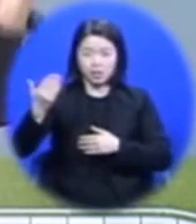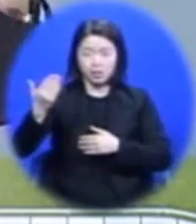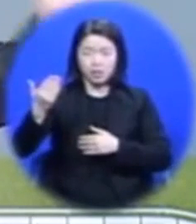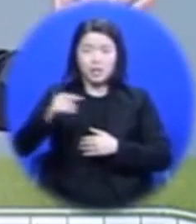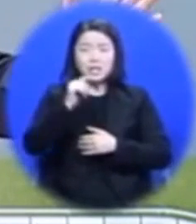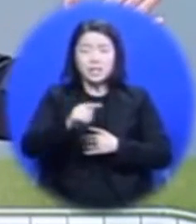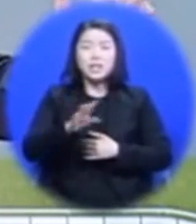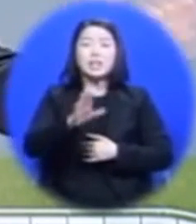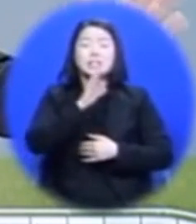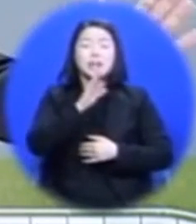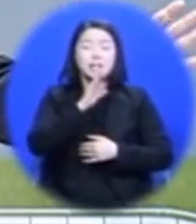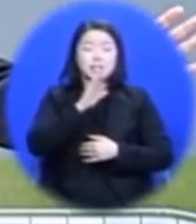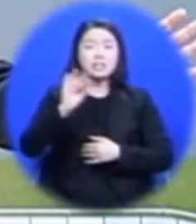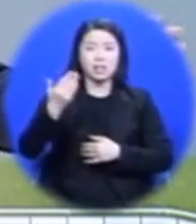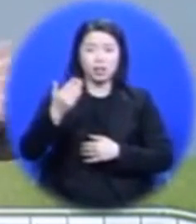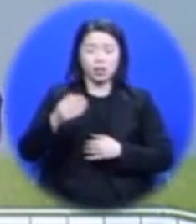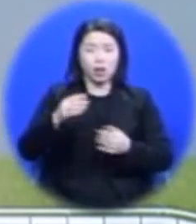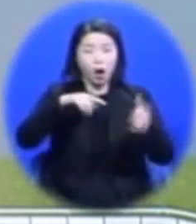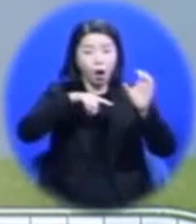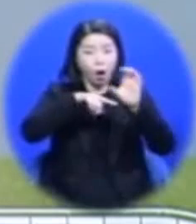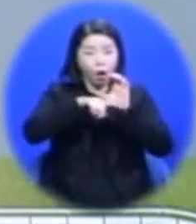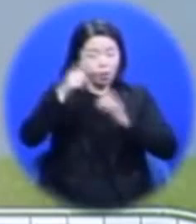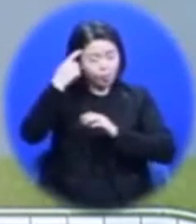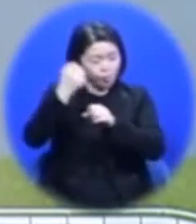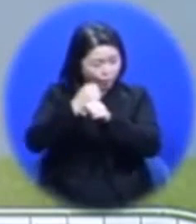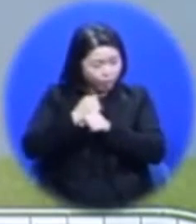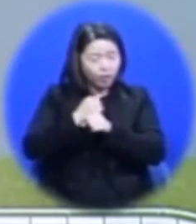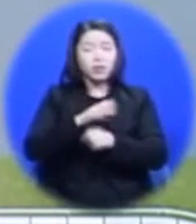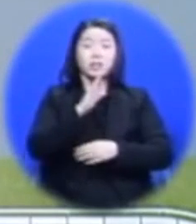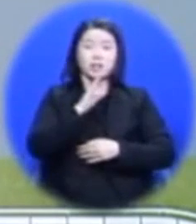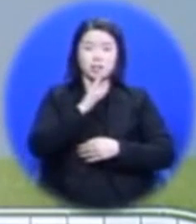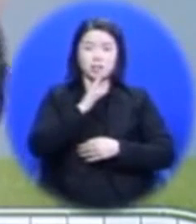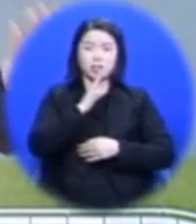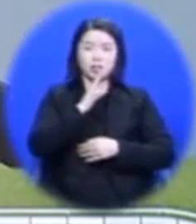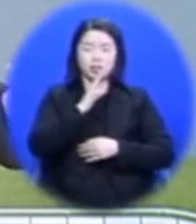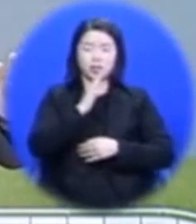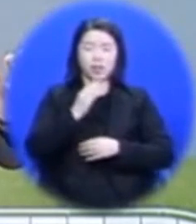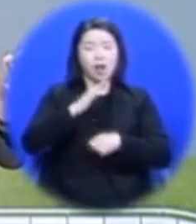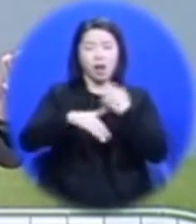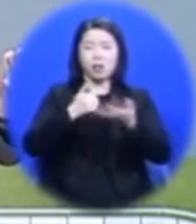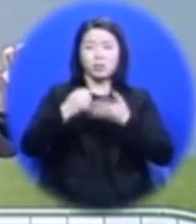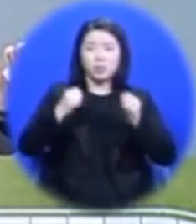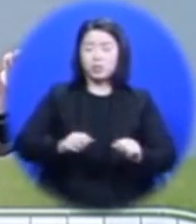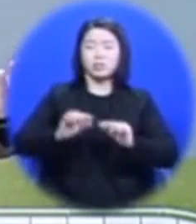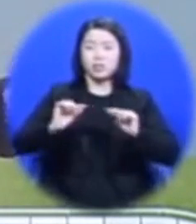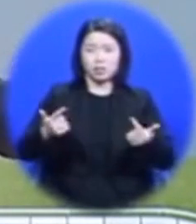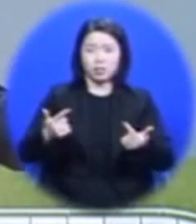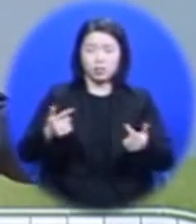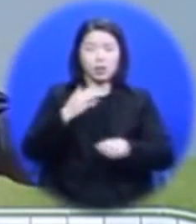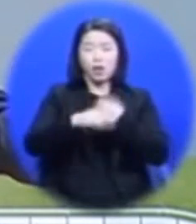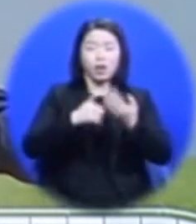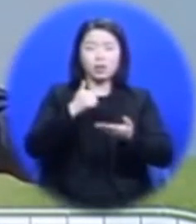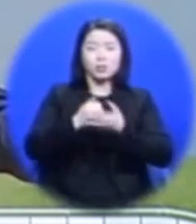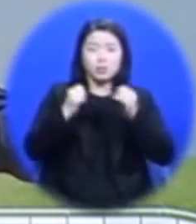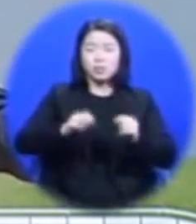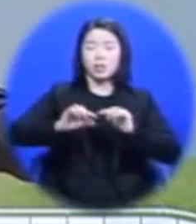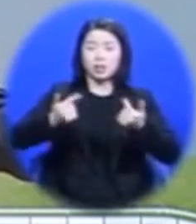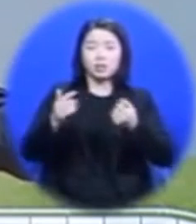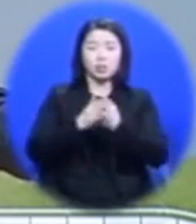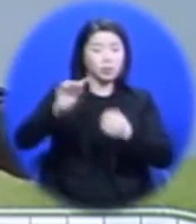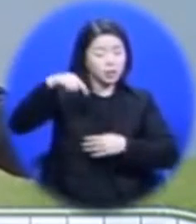그게 사실이래. 과학적인 사실이라고. 하나님이 안 계세요. 하나님이 안 계시니까 내세도